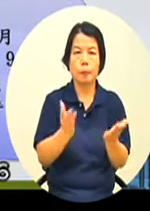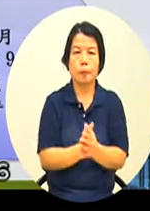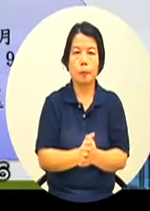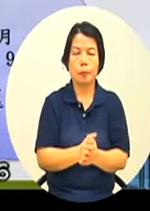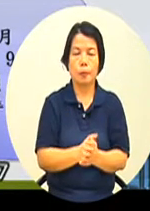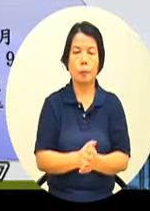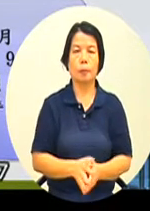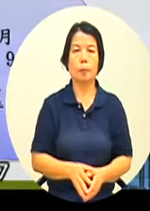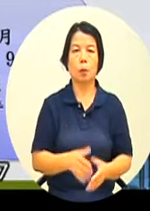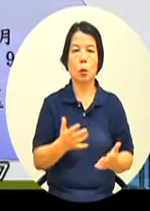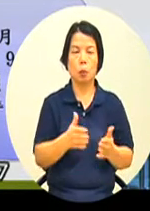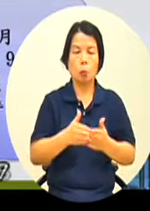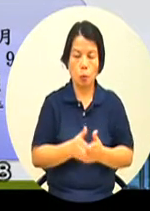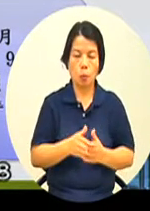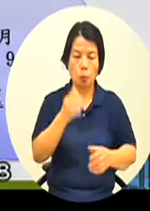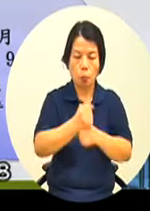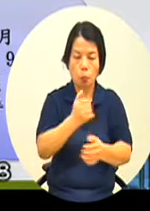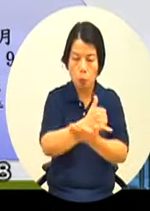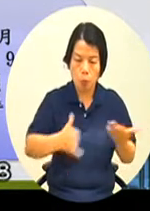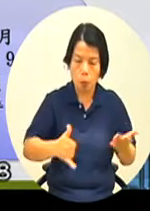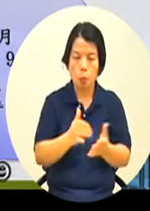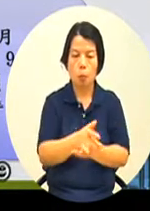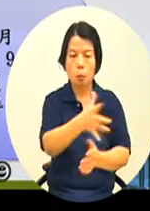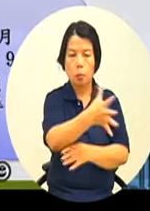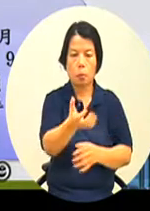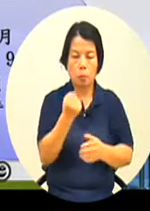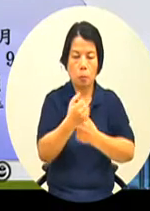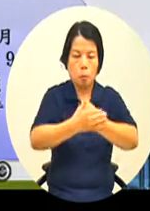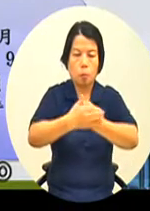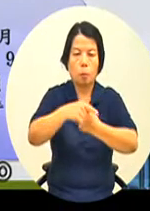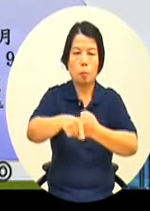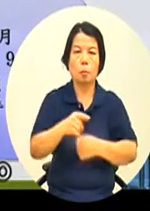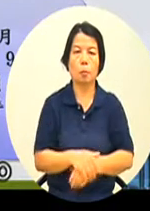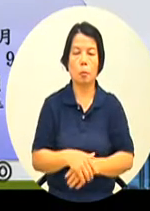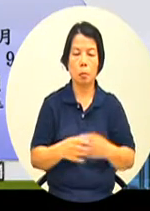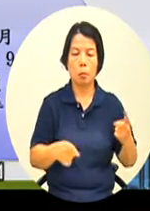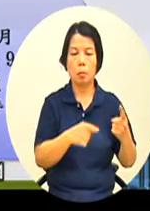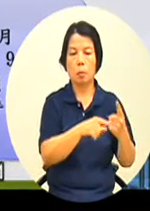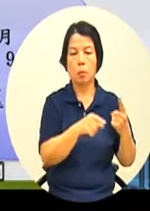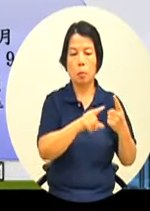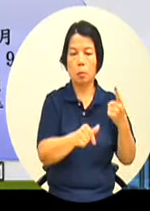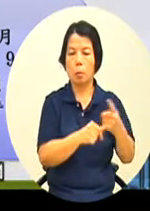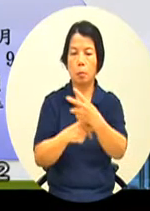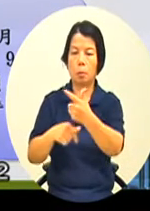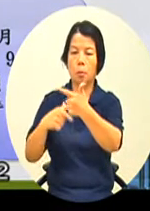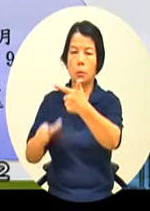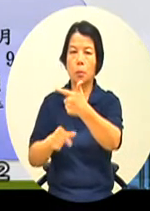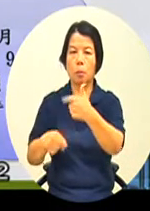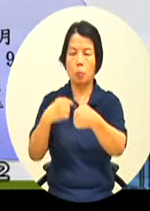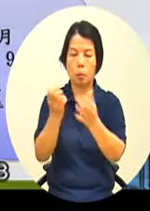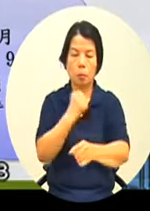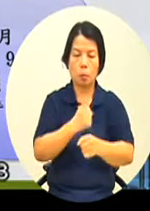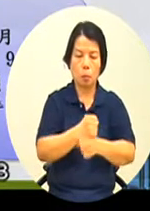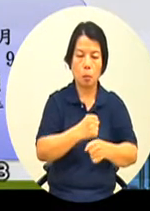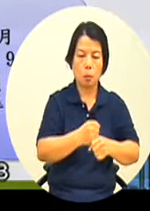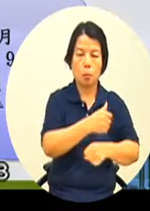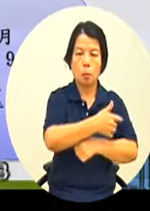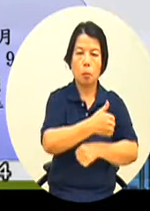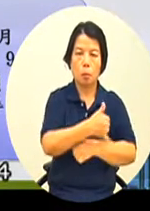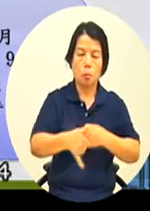经费，维护退休人员的权利。那1到6月，我们一共有公教人员退休